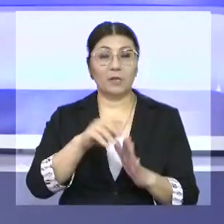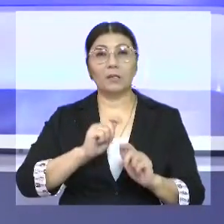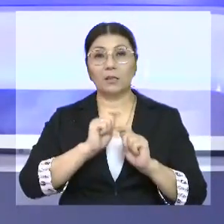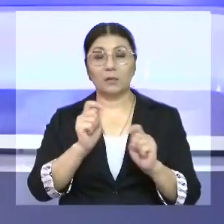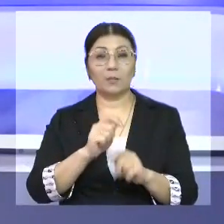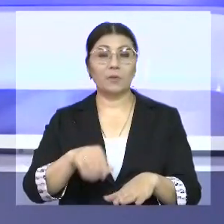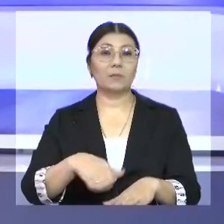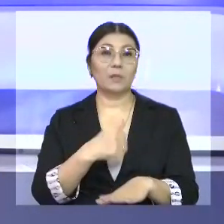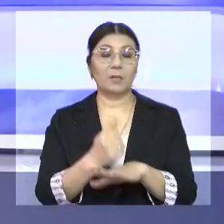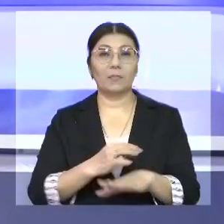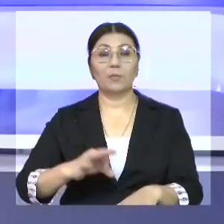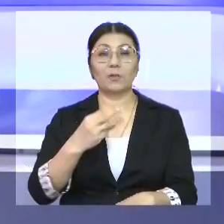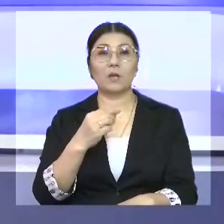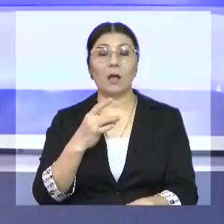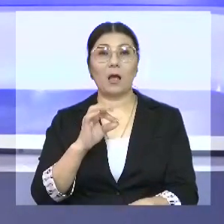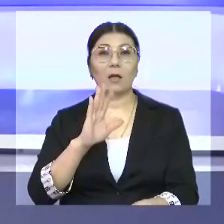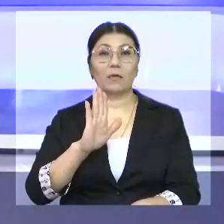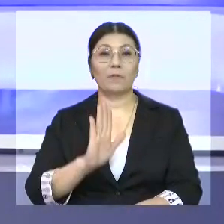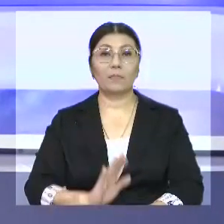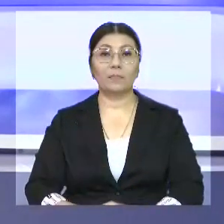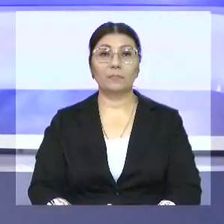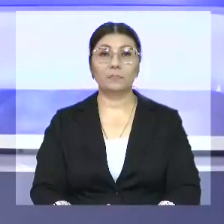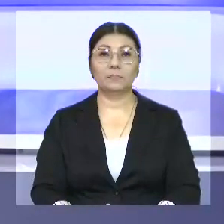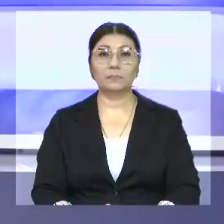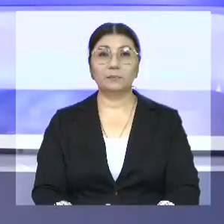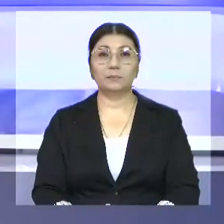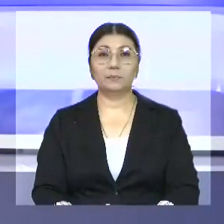области Асхат Шахаров. Подробнее в материале Жасана Жалбакова.